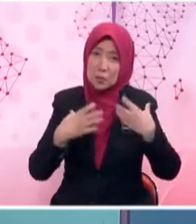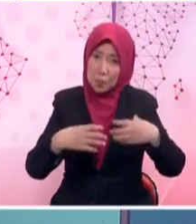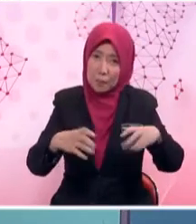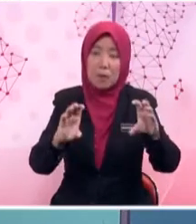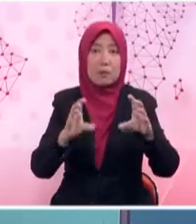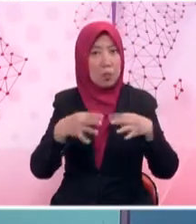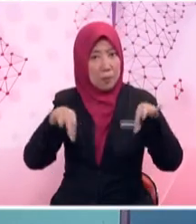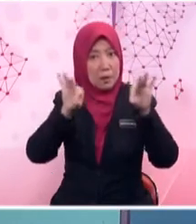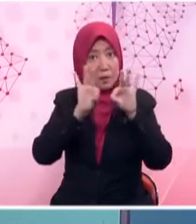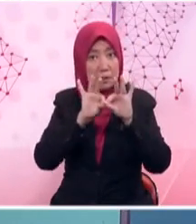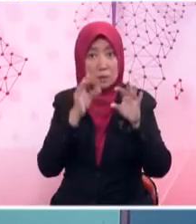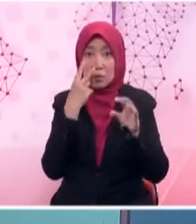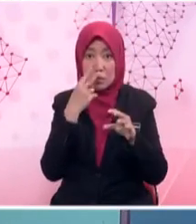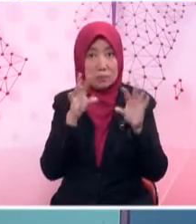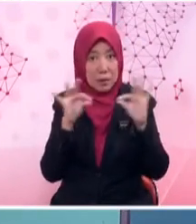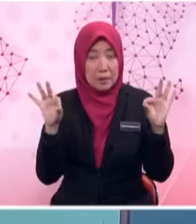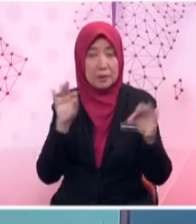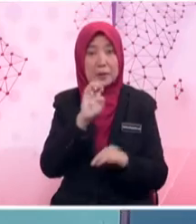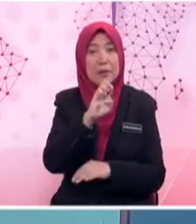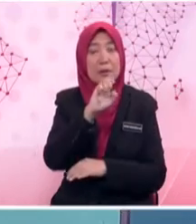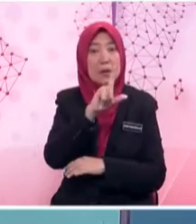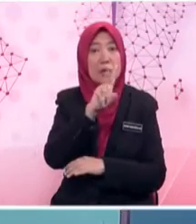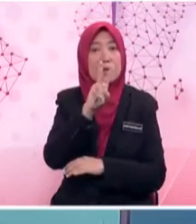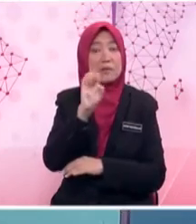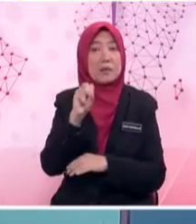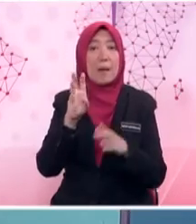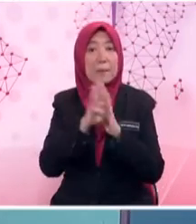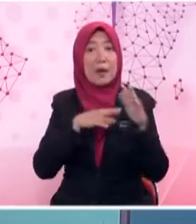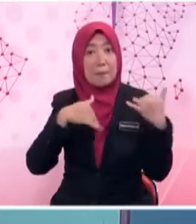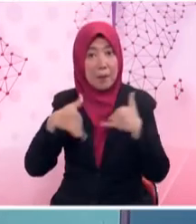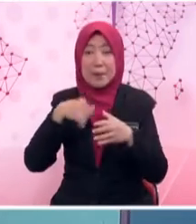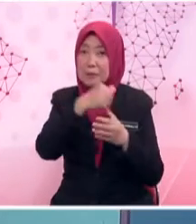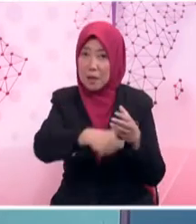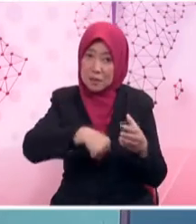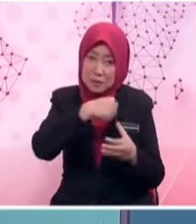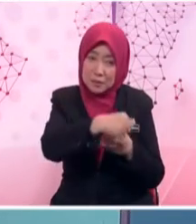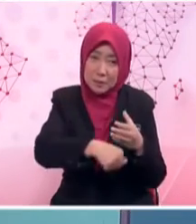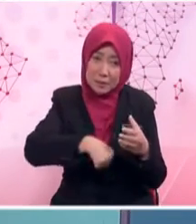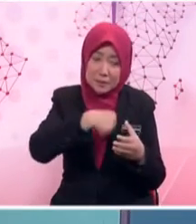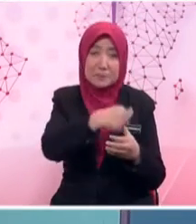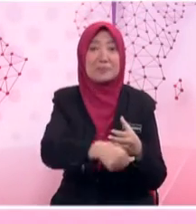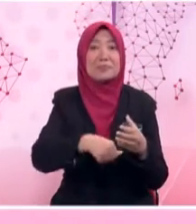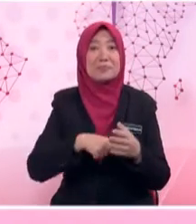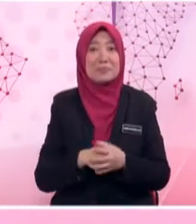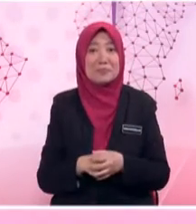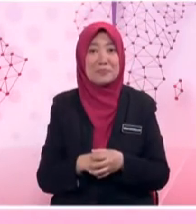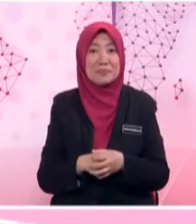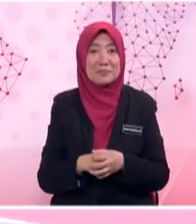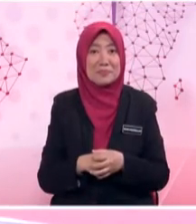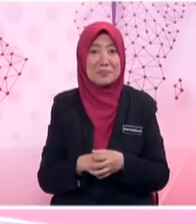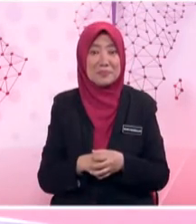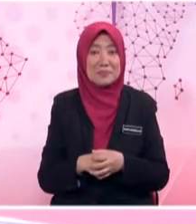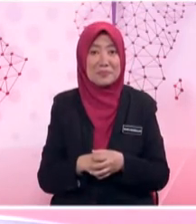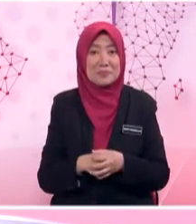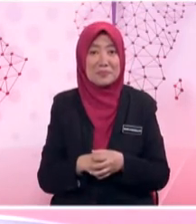Elvis bermain. Bermain apa? Bermain gasing. Ya, bermain gasing. Adik-adik, jangan